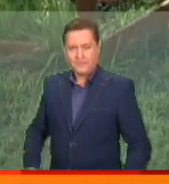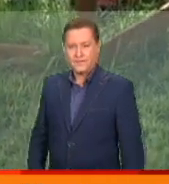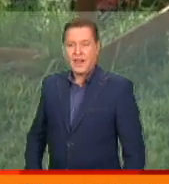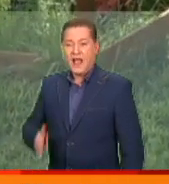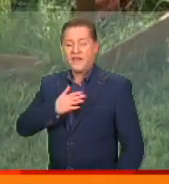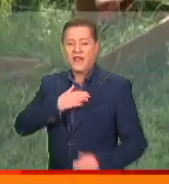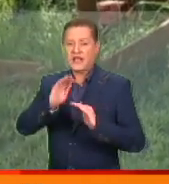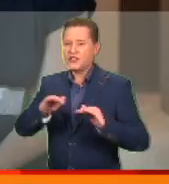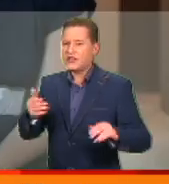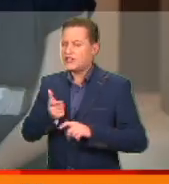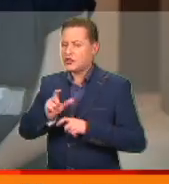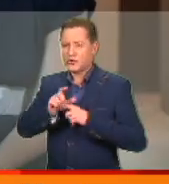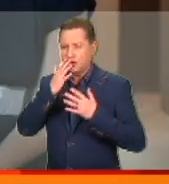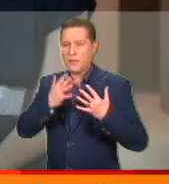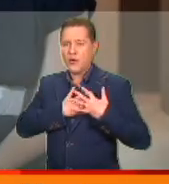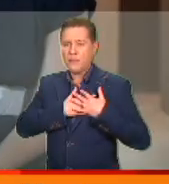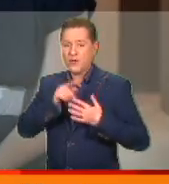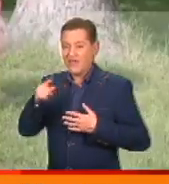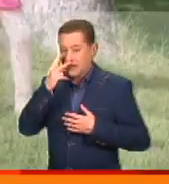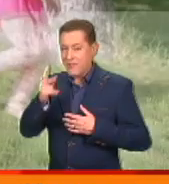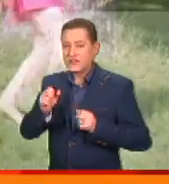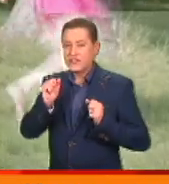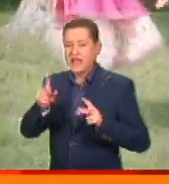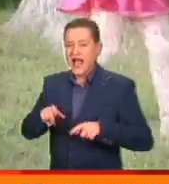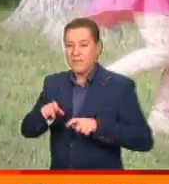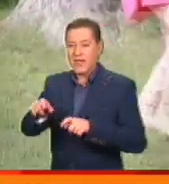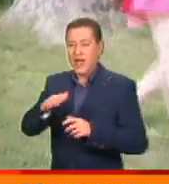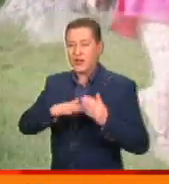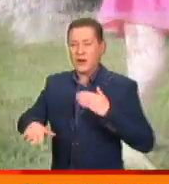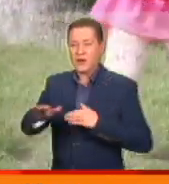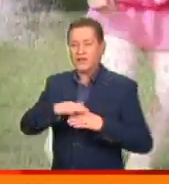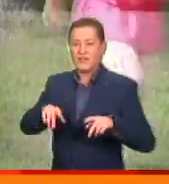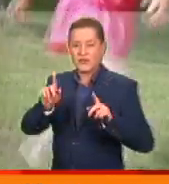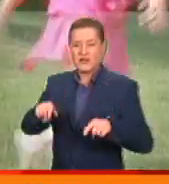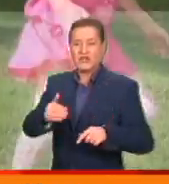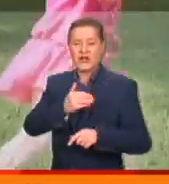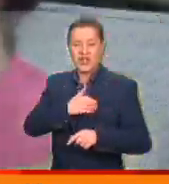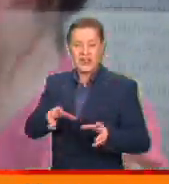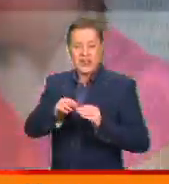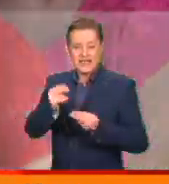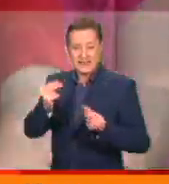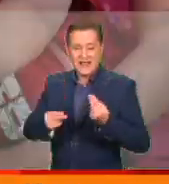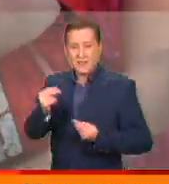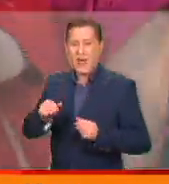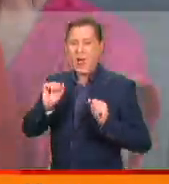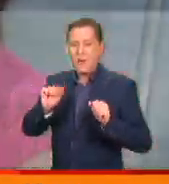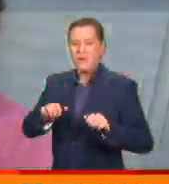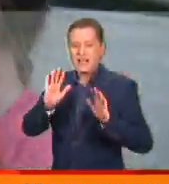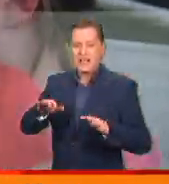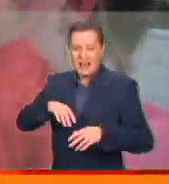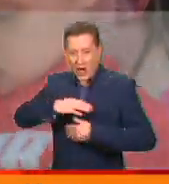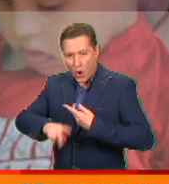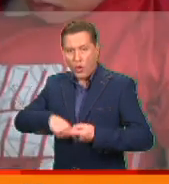Наші діти його дуже полюбили. Він бачив, як вони бігають на подвір'ї, і йому теж кортіло з ними. Проте він міг лише перекочуватись